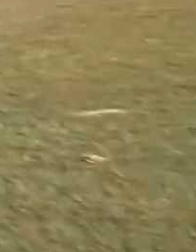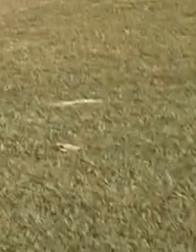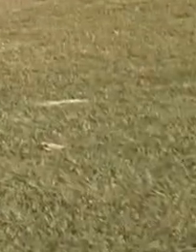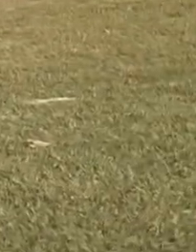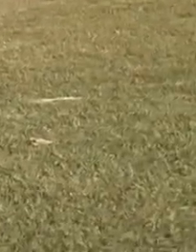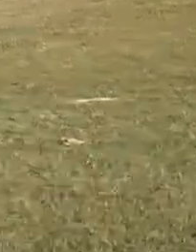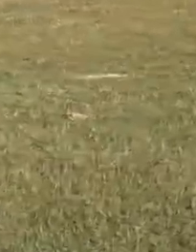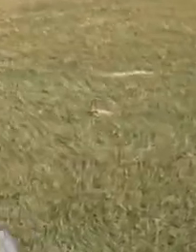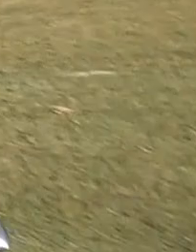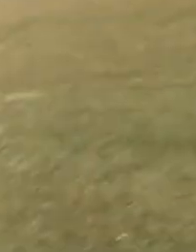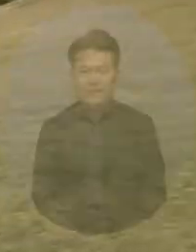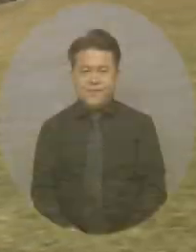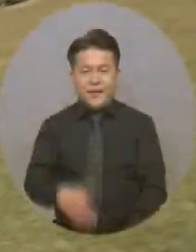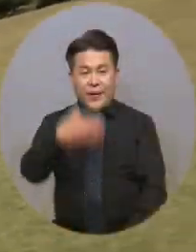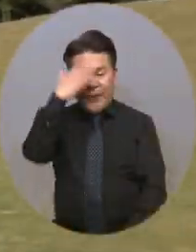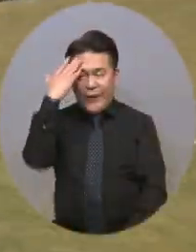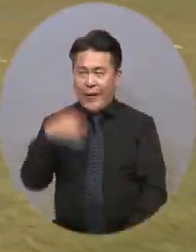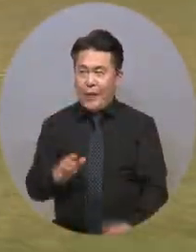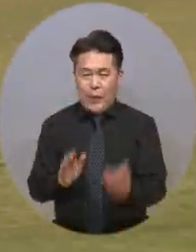어, 언덕에 살아있습니다.